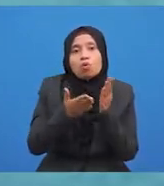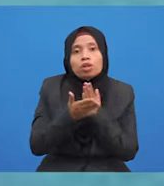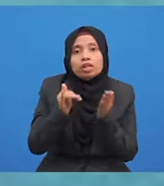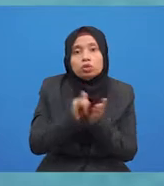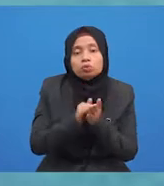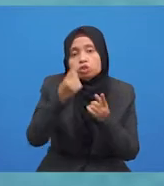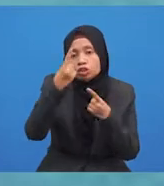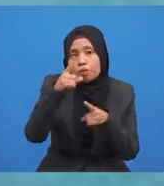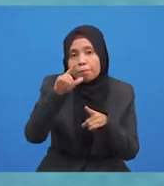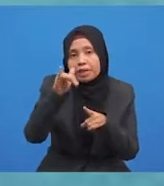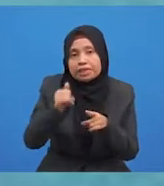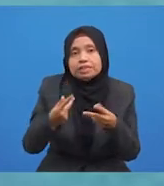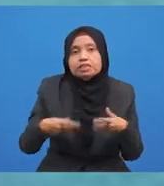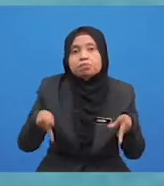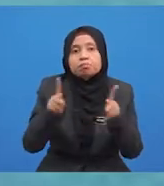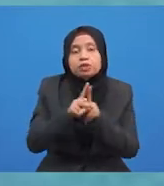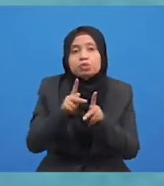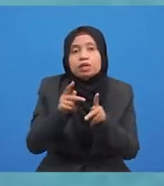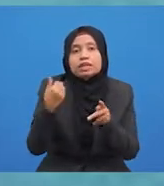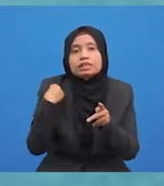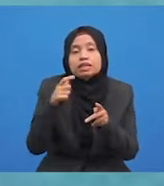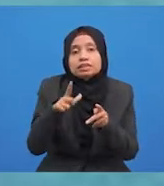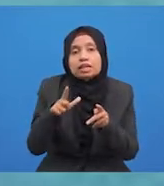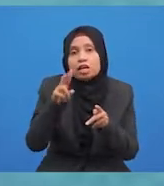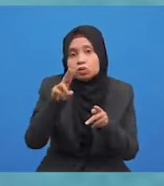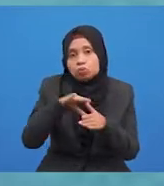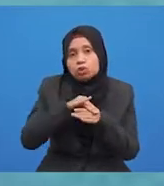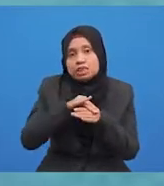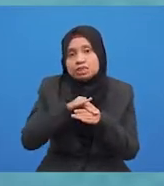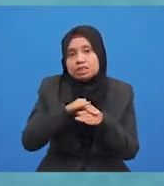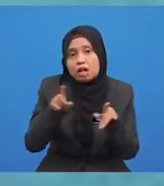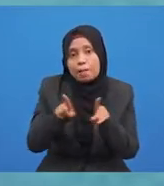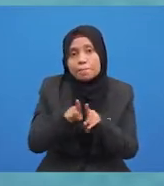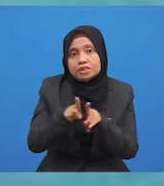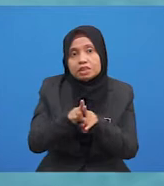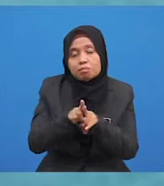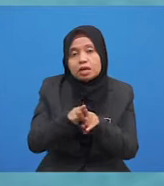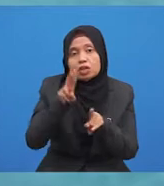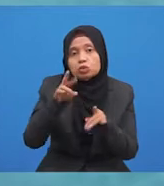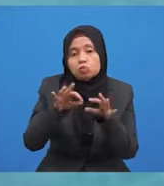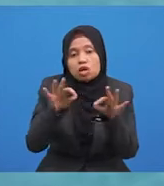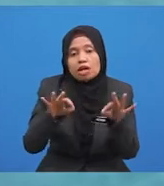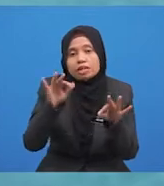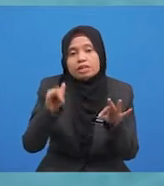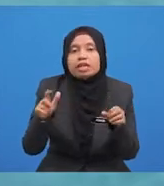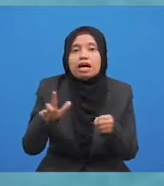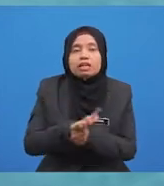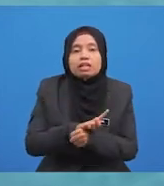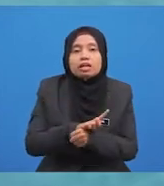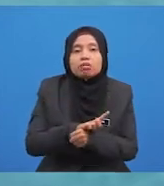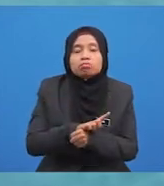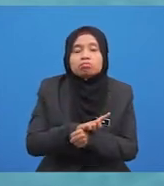itu, jawapan yang diperlukan adalah 2 isi bersamaan 2 ayat yang